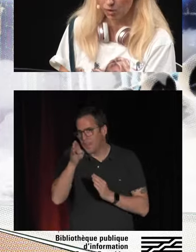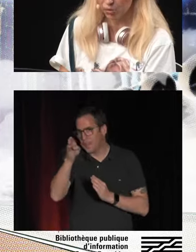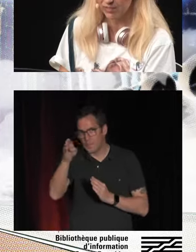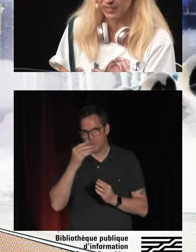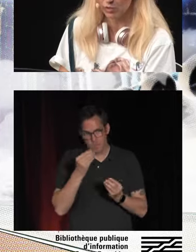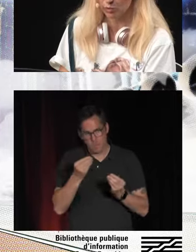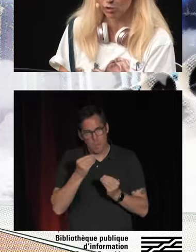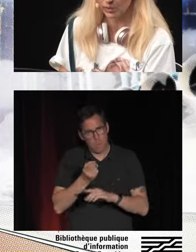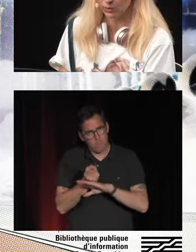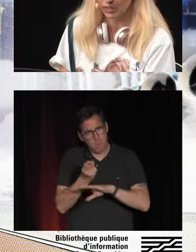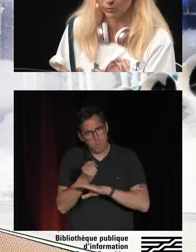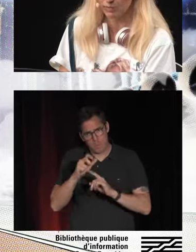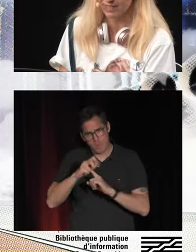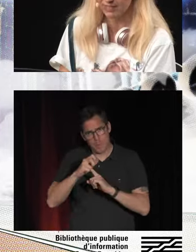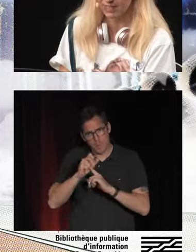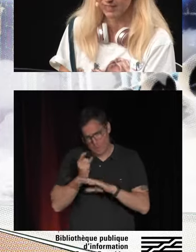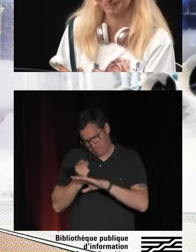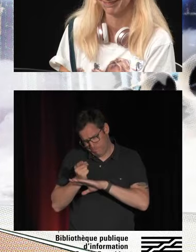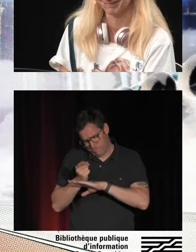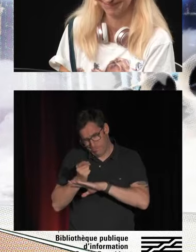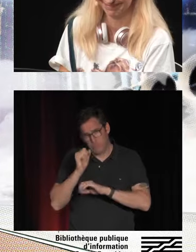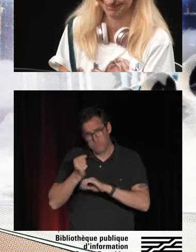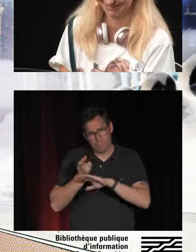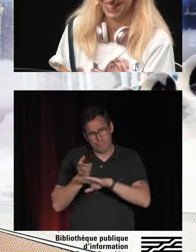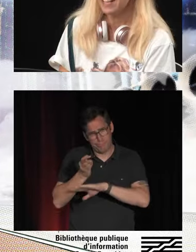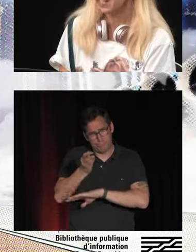ça prolonge la vitesse de votre champignon et que vous pouvez traverser...